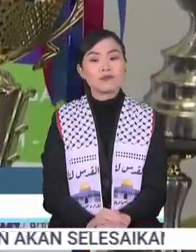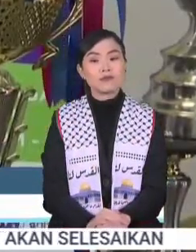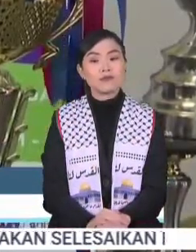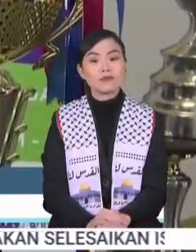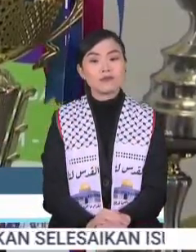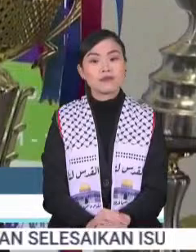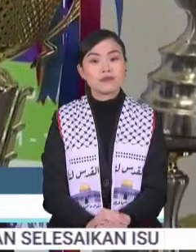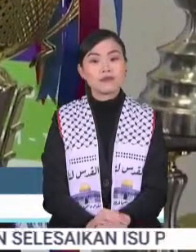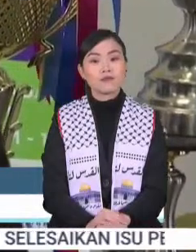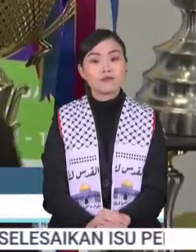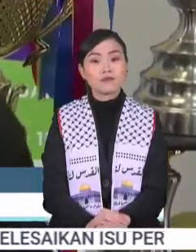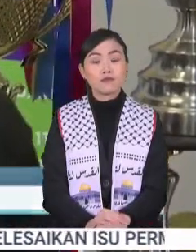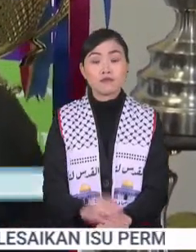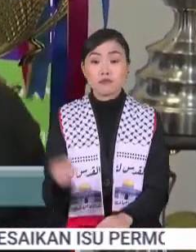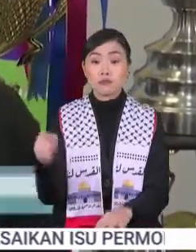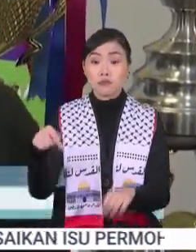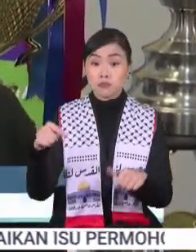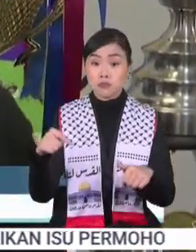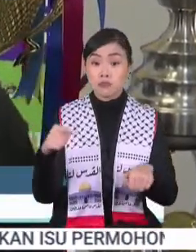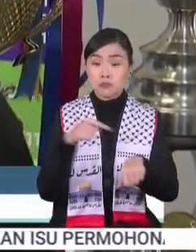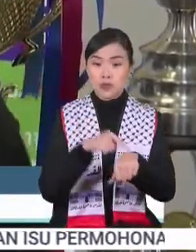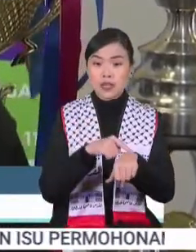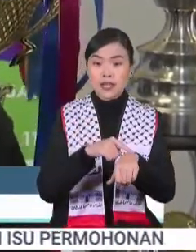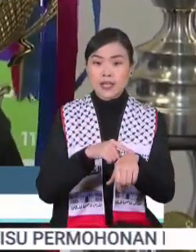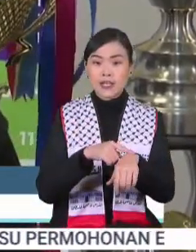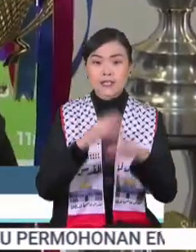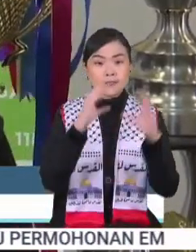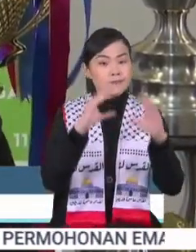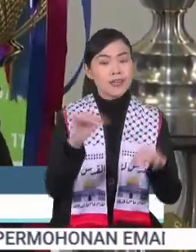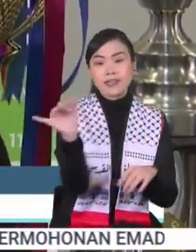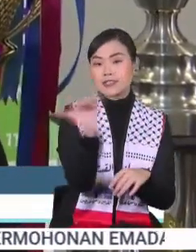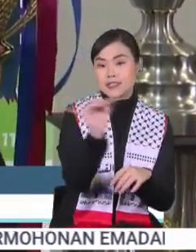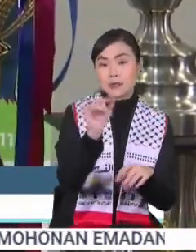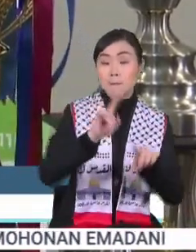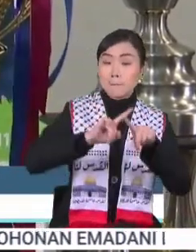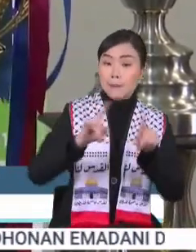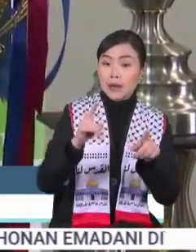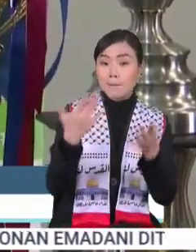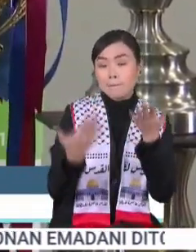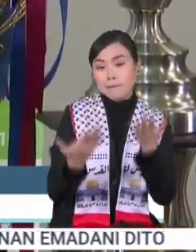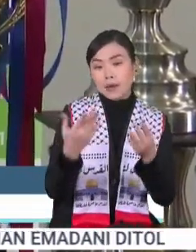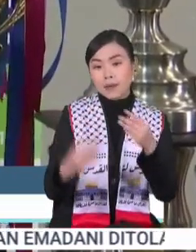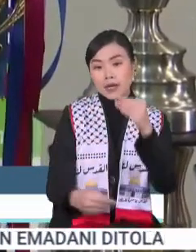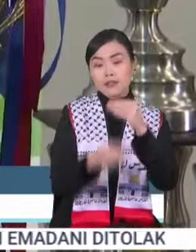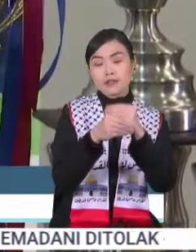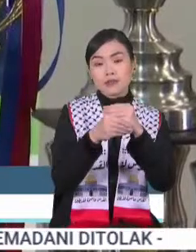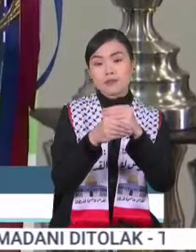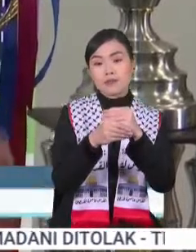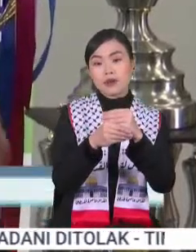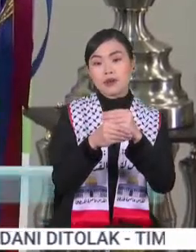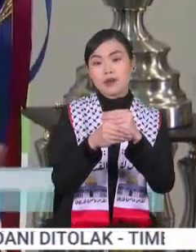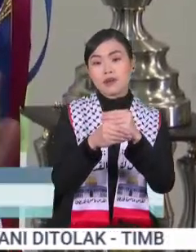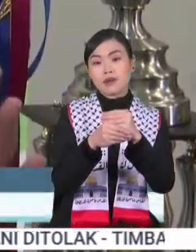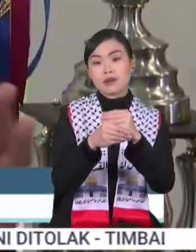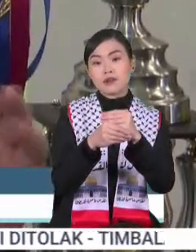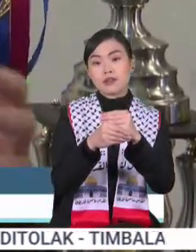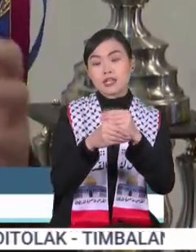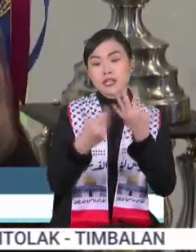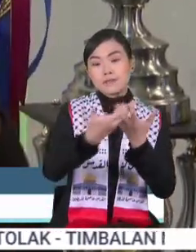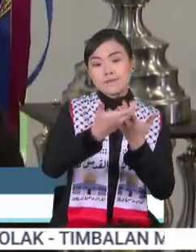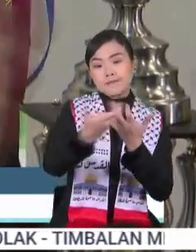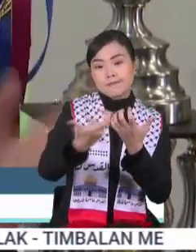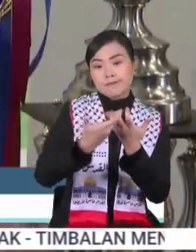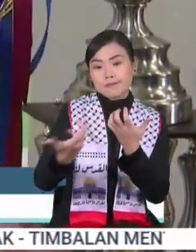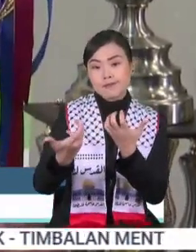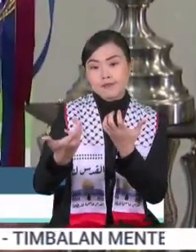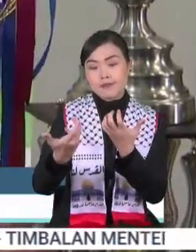color kali ini format dia lebih kurang sama Cuma mungkin penambah penambahan yang kita buatalah dari segi memecahkan